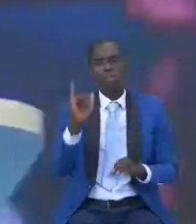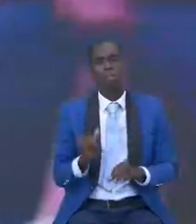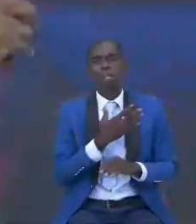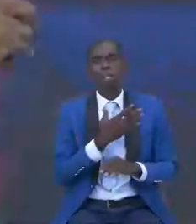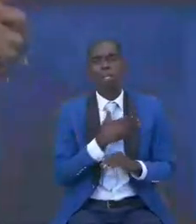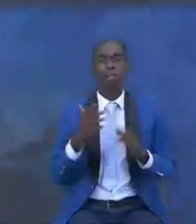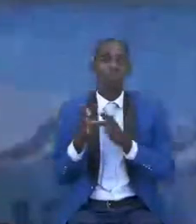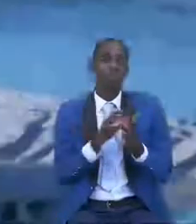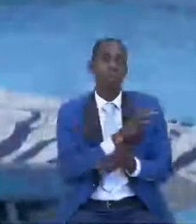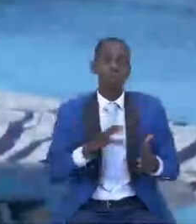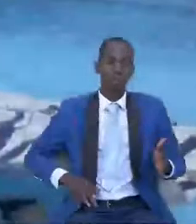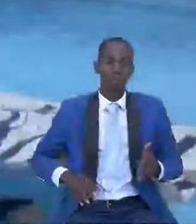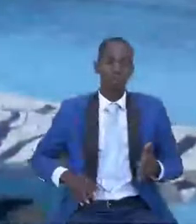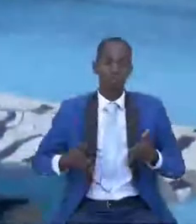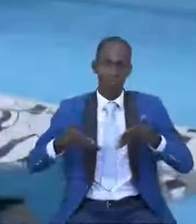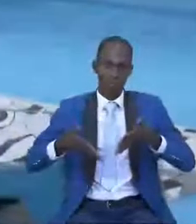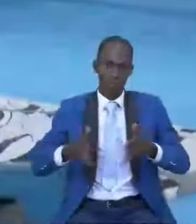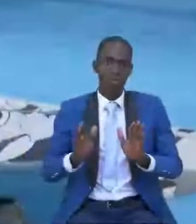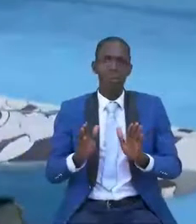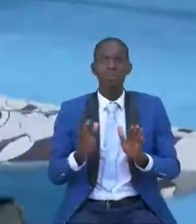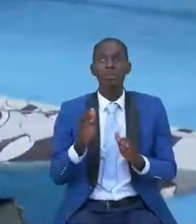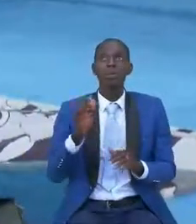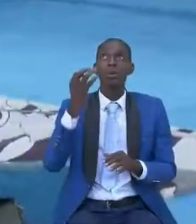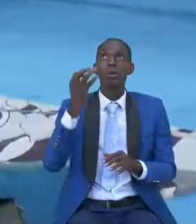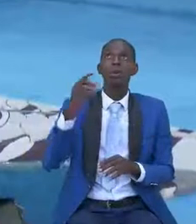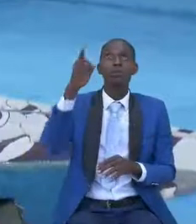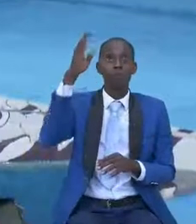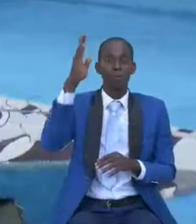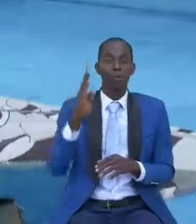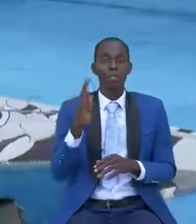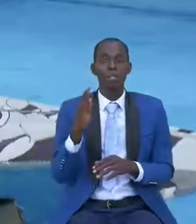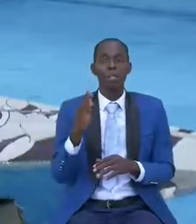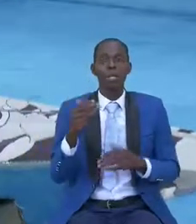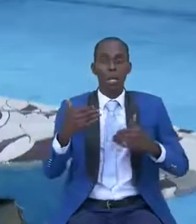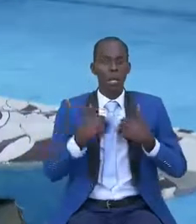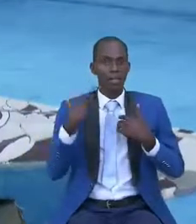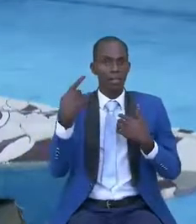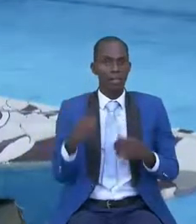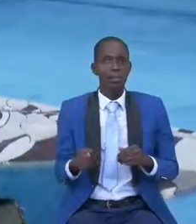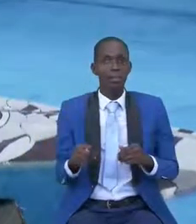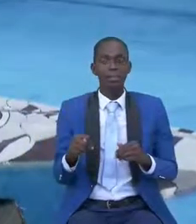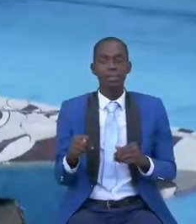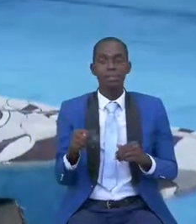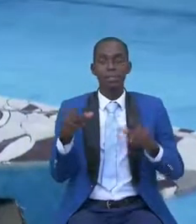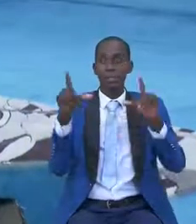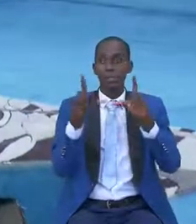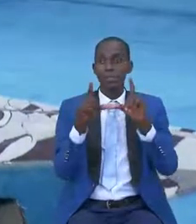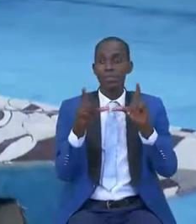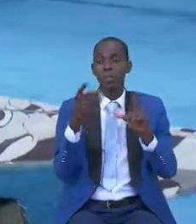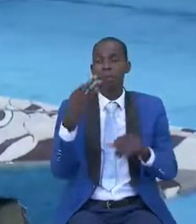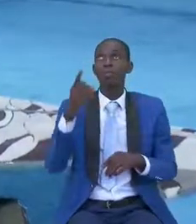va opérer librement. Jésus-Christ, approuvé de Dieu, il